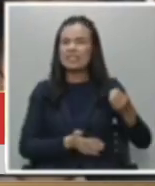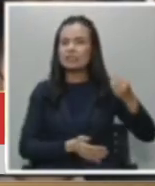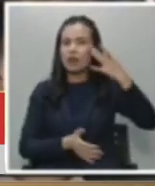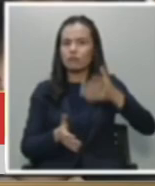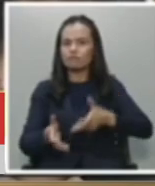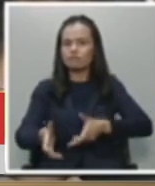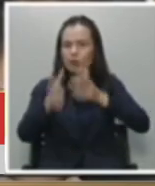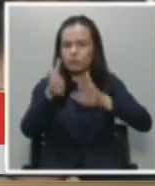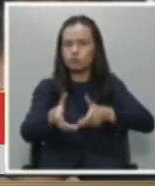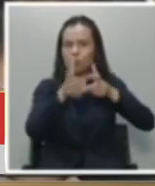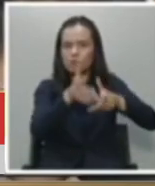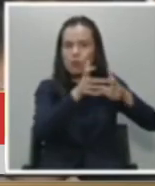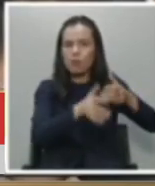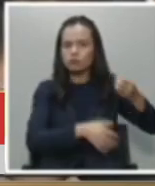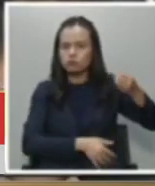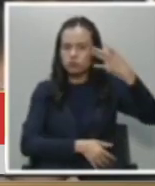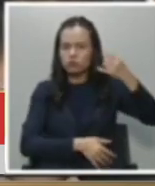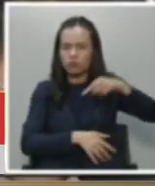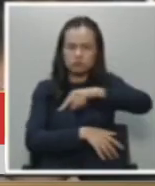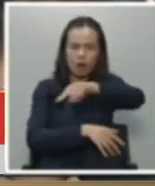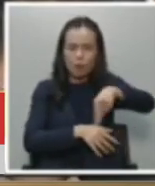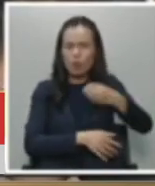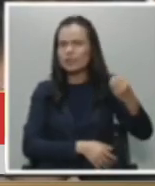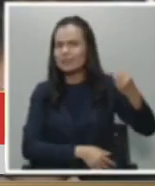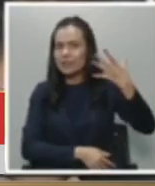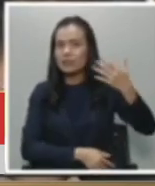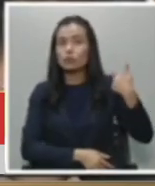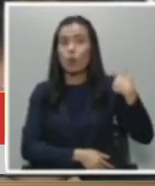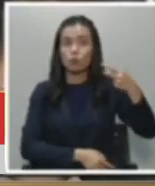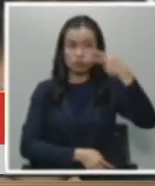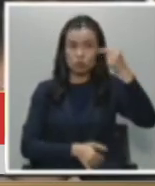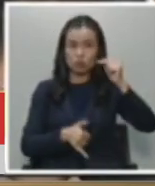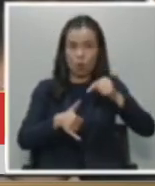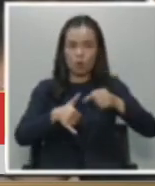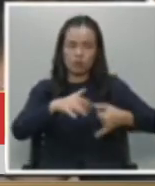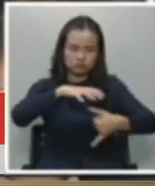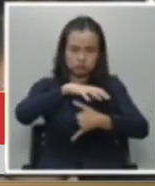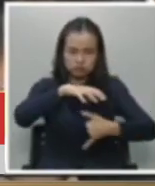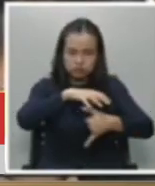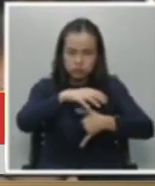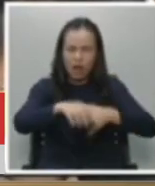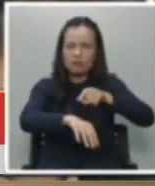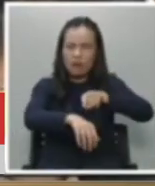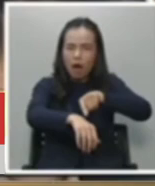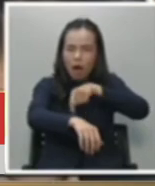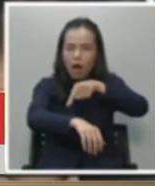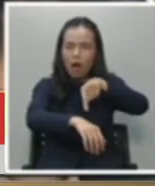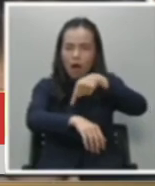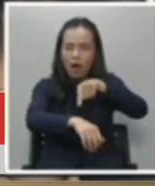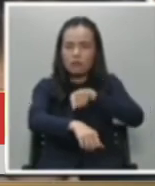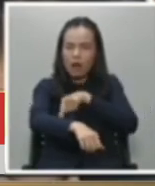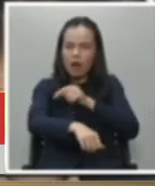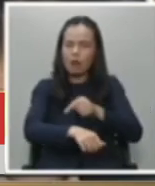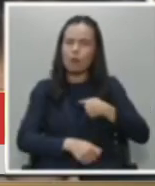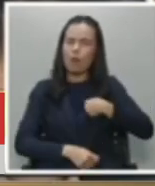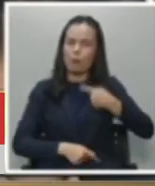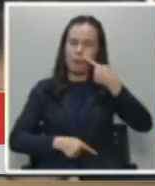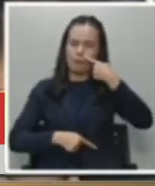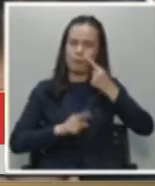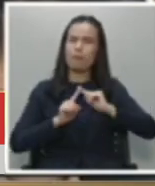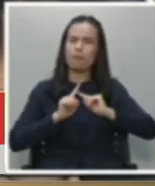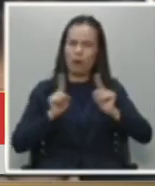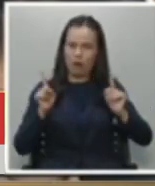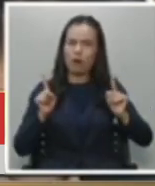ลั่นทั่วค่ายนะครับและคนร้ายนี่ใช้เวลาอยู่ในค่ายนานพอสมควรผมแปลกใจจริงๆท่านประธาน